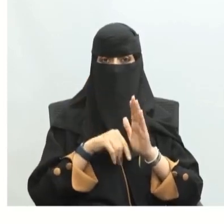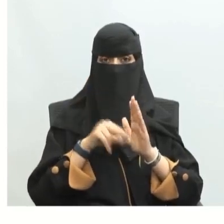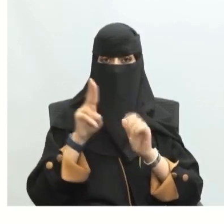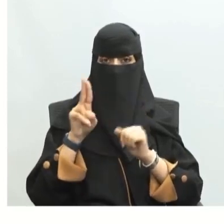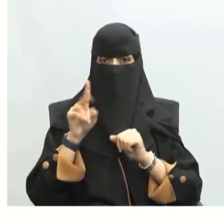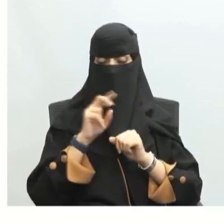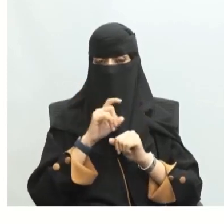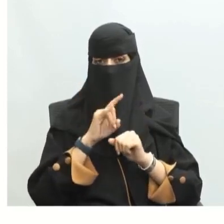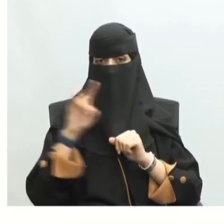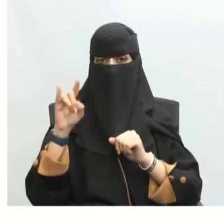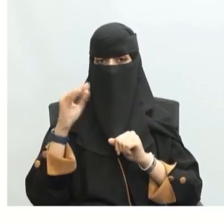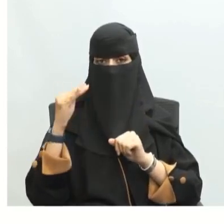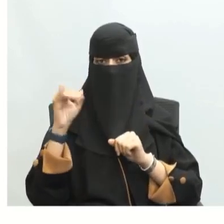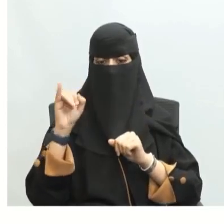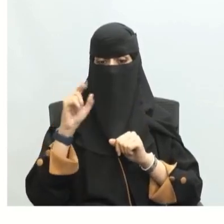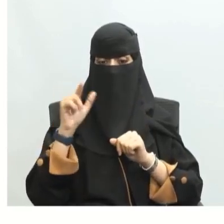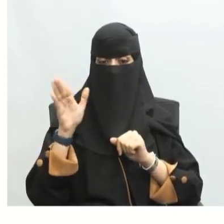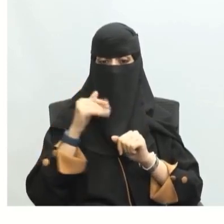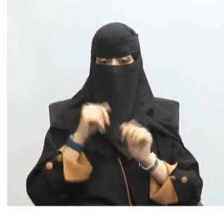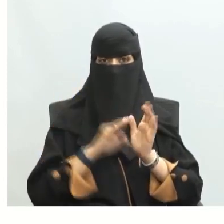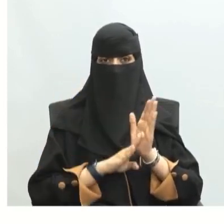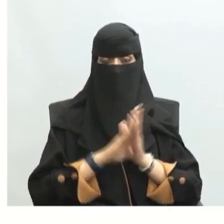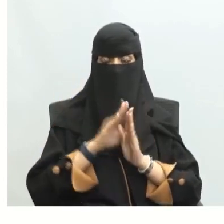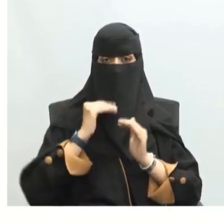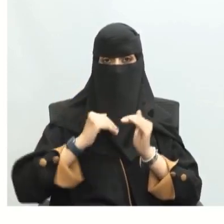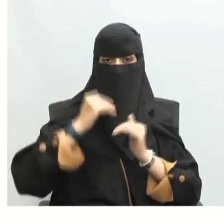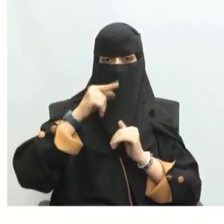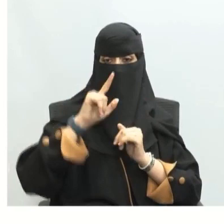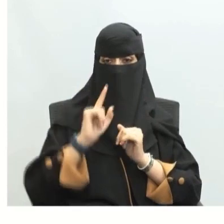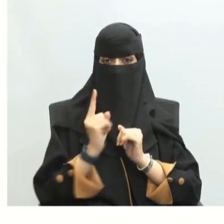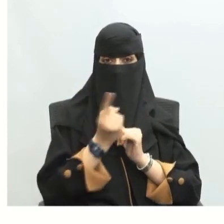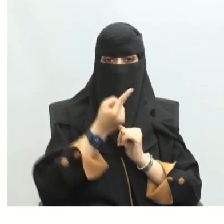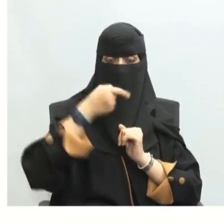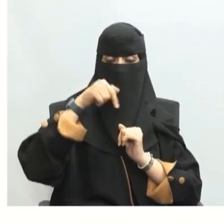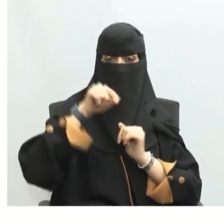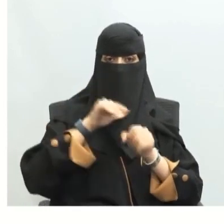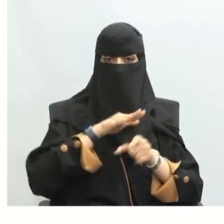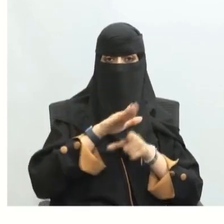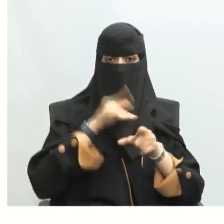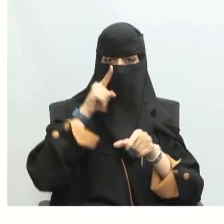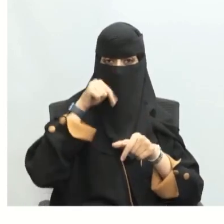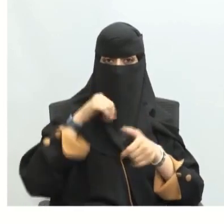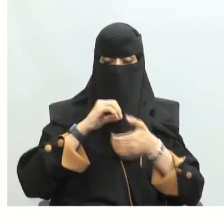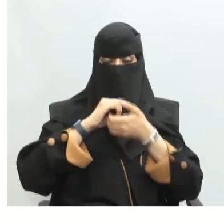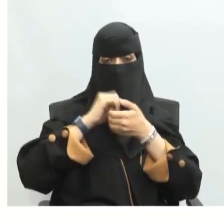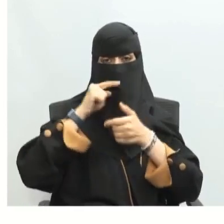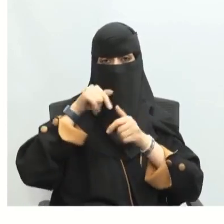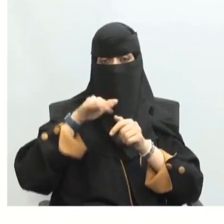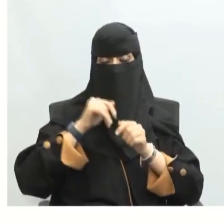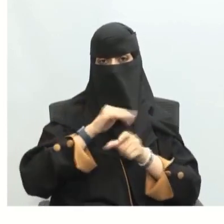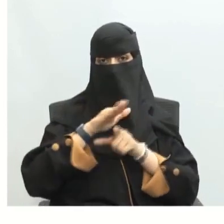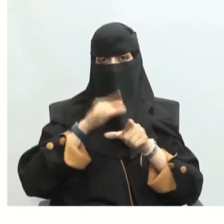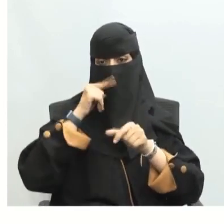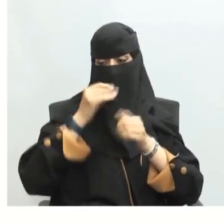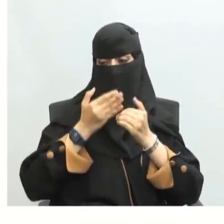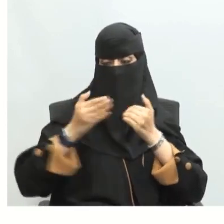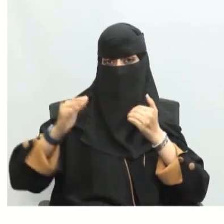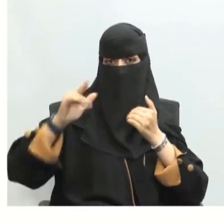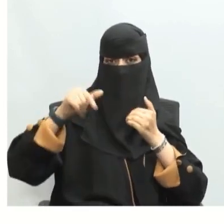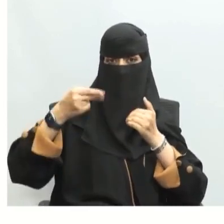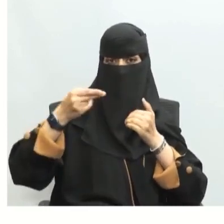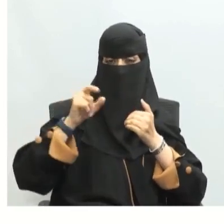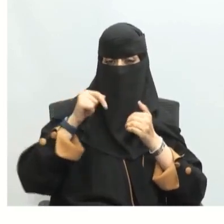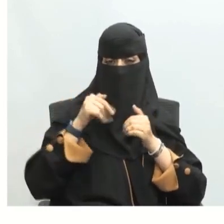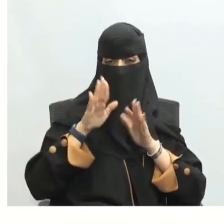لتعزيز قيم الوحده الوطنيه هي التي تدعو الى الانتماء الوطني والبعد عن